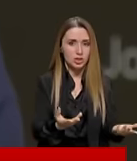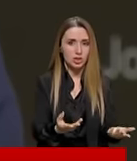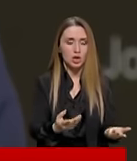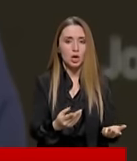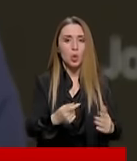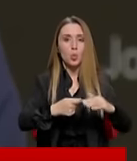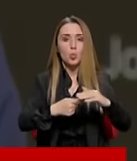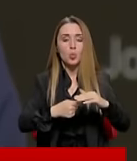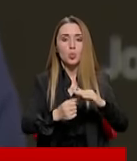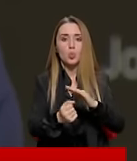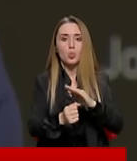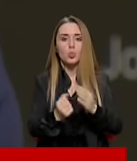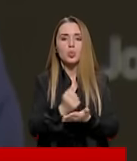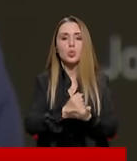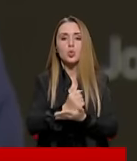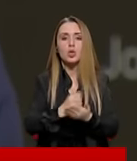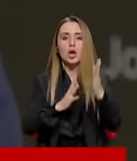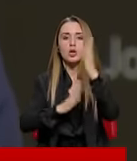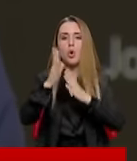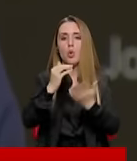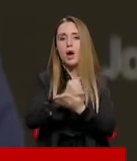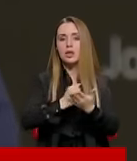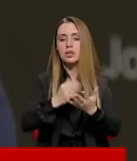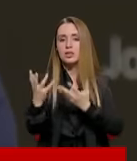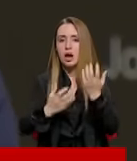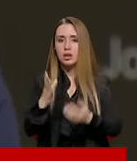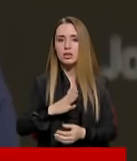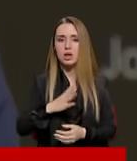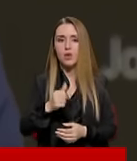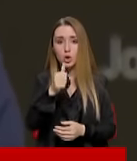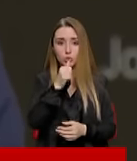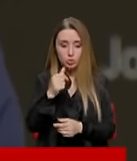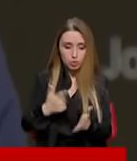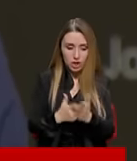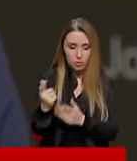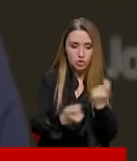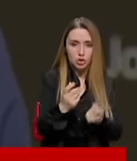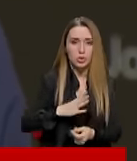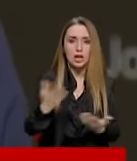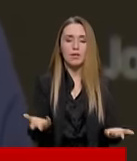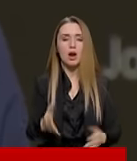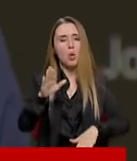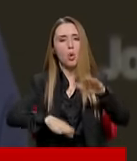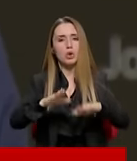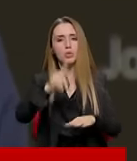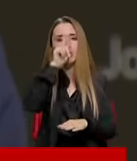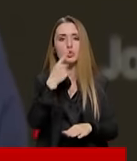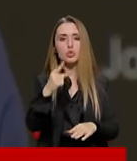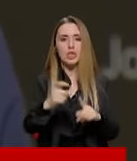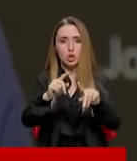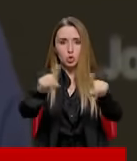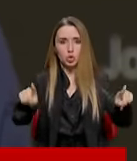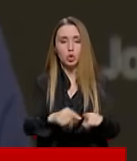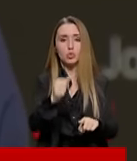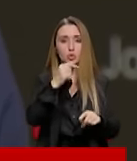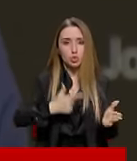buğdaya ve orman yangınları kuraklık şimdi sulu tarım yönünde de çalışmalarımız var aşağı yukarı 100.000 dönüm civarında sulu